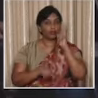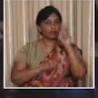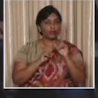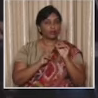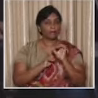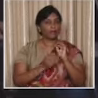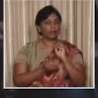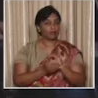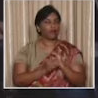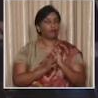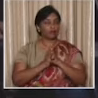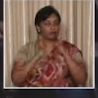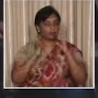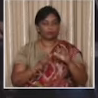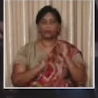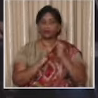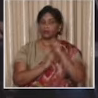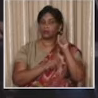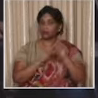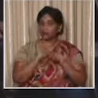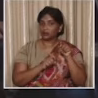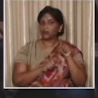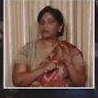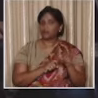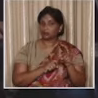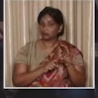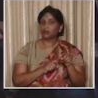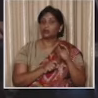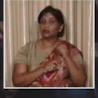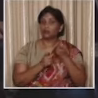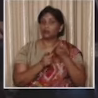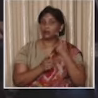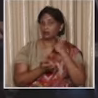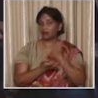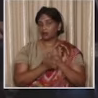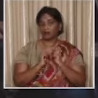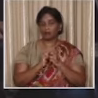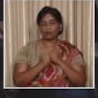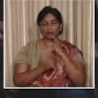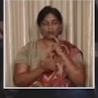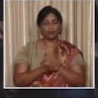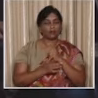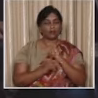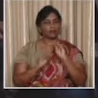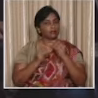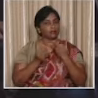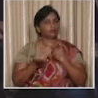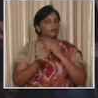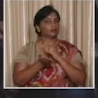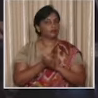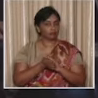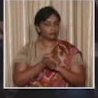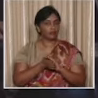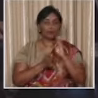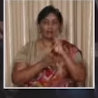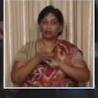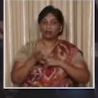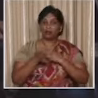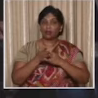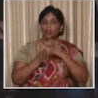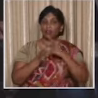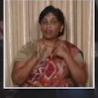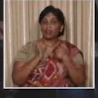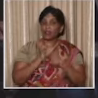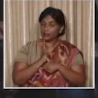අංශයේ අතිවිශාල සේවක සේවිකාවන්ට මේ ආර්ථික බර දරා ගන්න බෑ. ඒ නිසා යම් සහනයක් දෙන්න අයවැය සහන